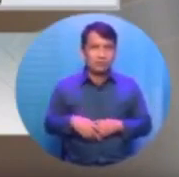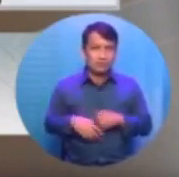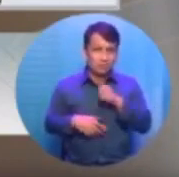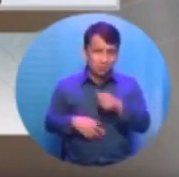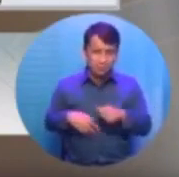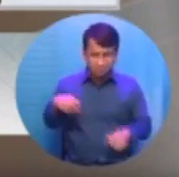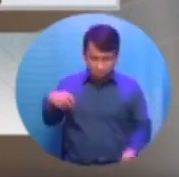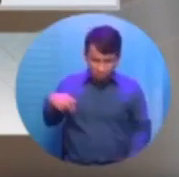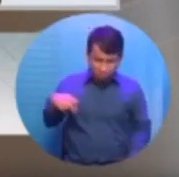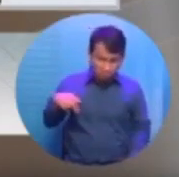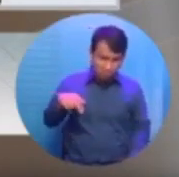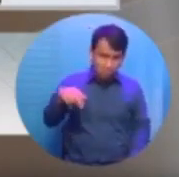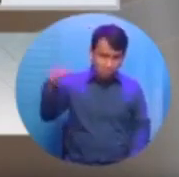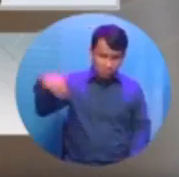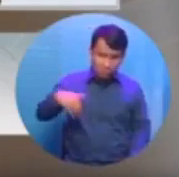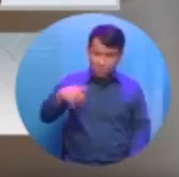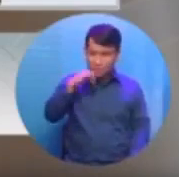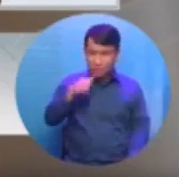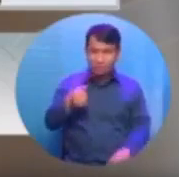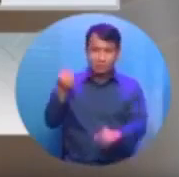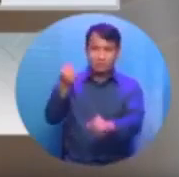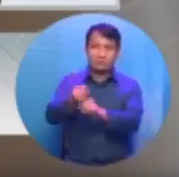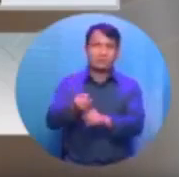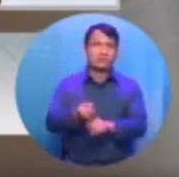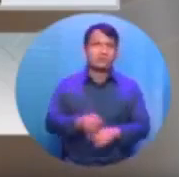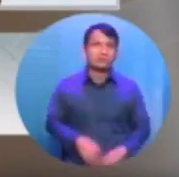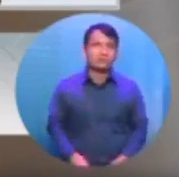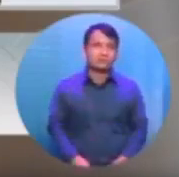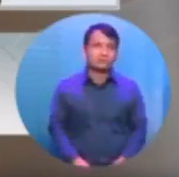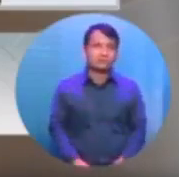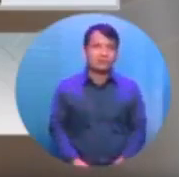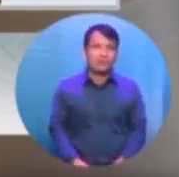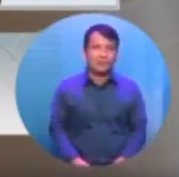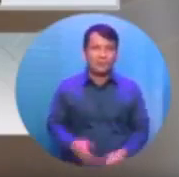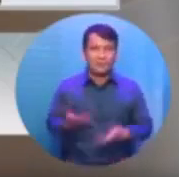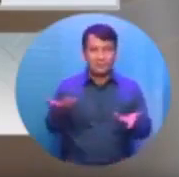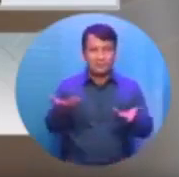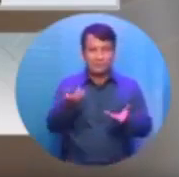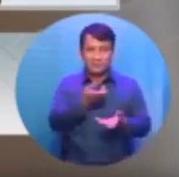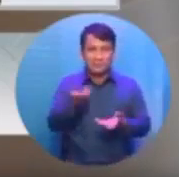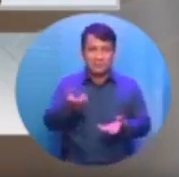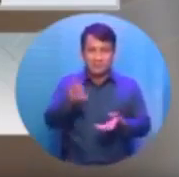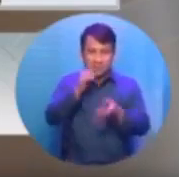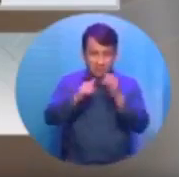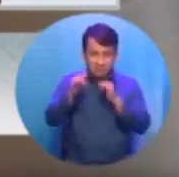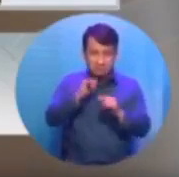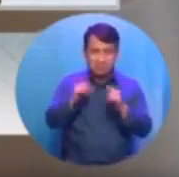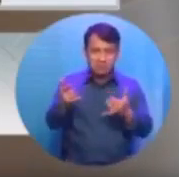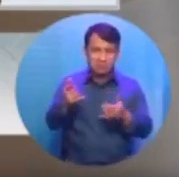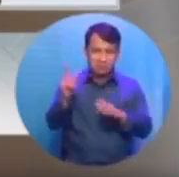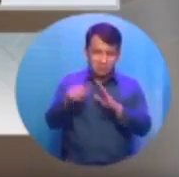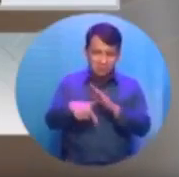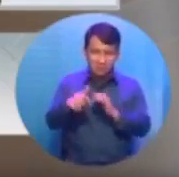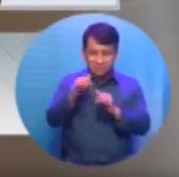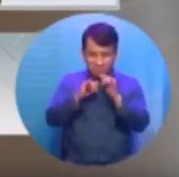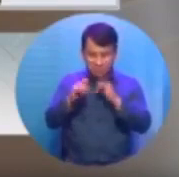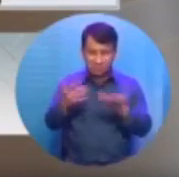yung naglalakad lamang at tinawag ka ni chairman, lasing, sinuntok. Pero, nagkakainuman kayo, eh, nagkakasiyaan kayo, tapos